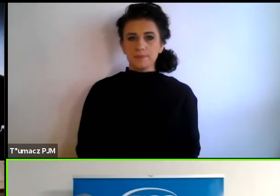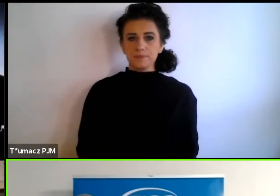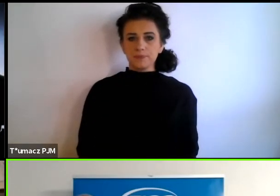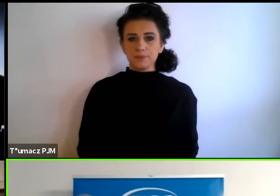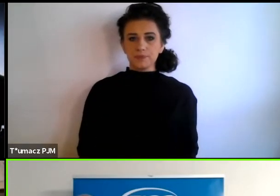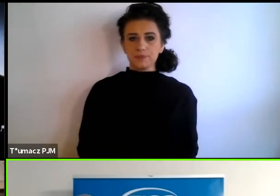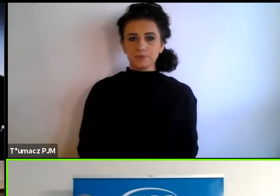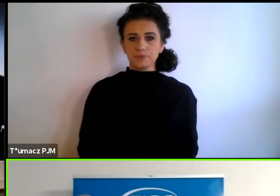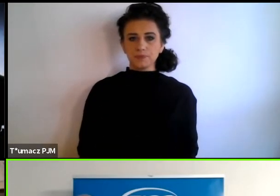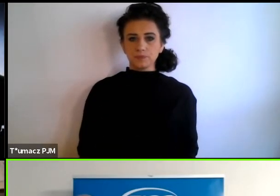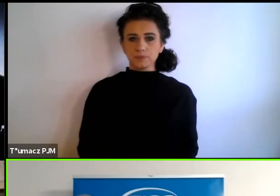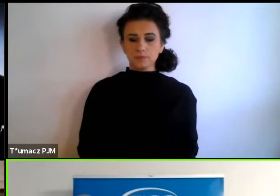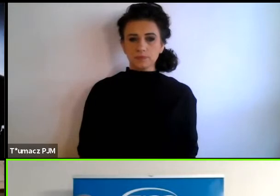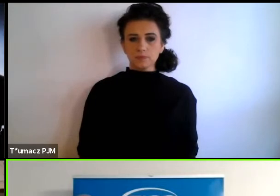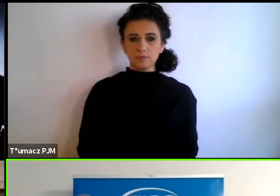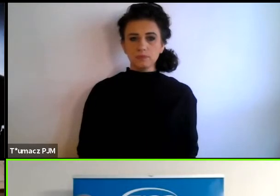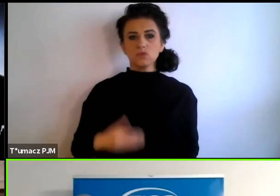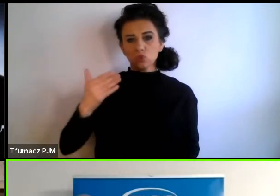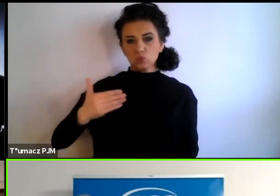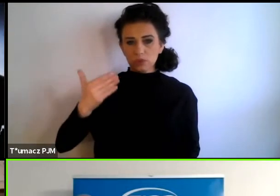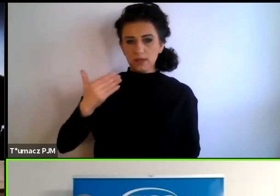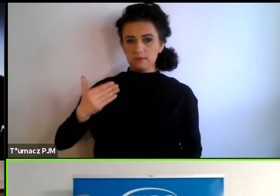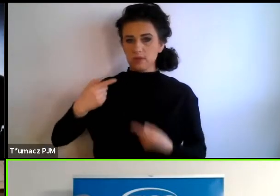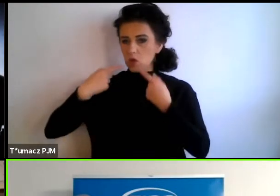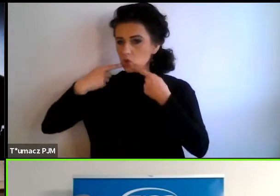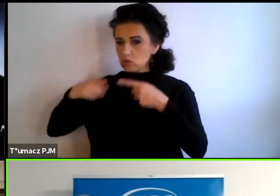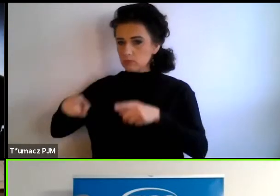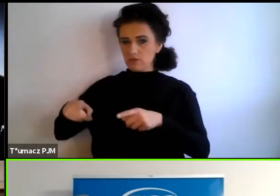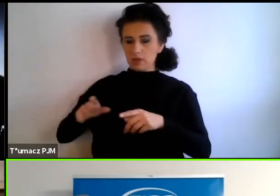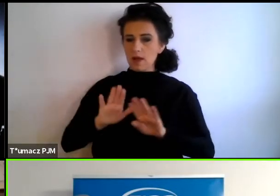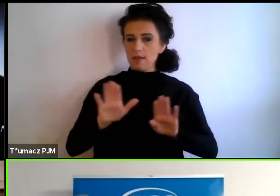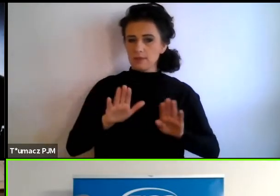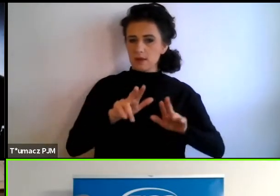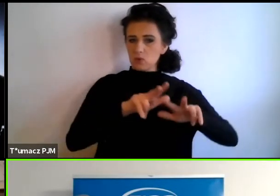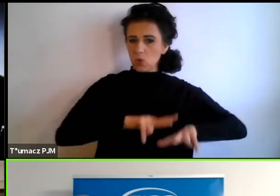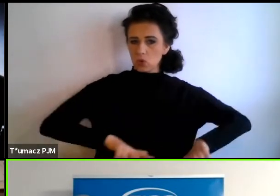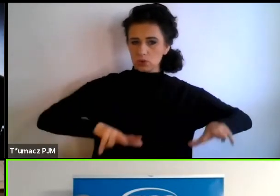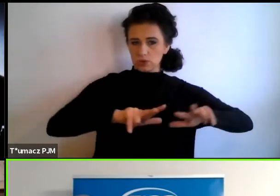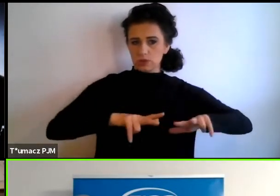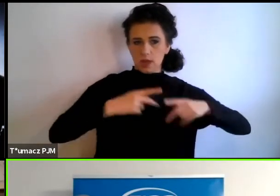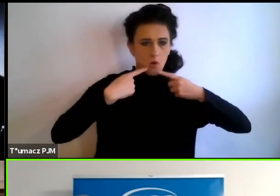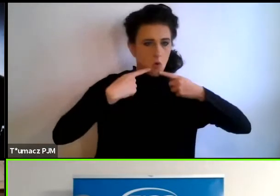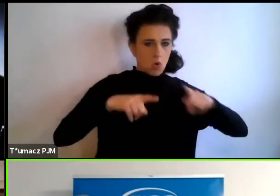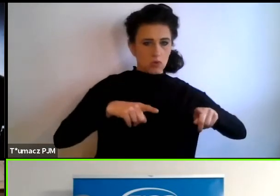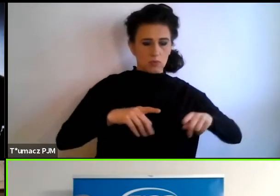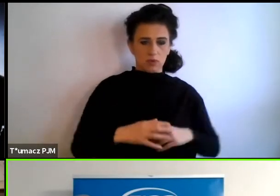przesunąć na uczelnię z rodziny, która, jak wiemy, jest tym